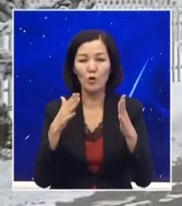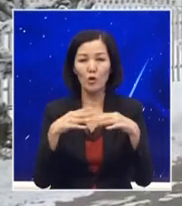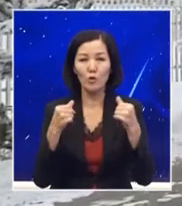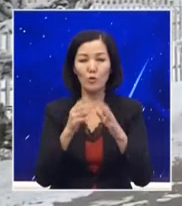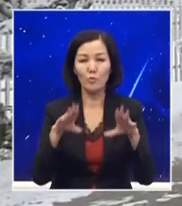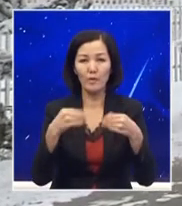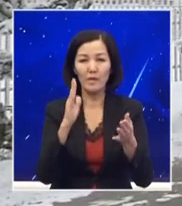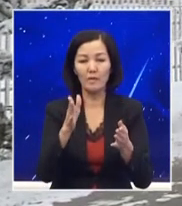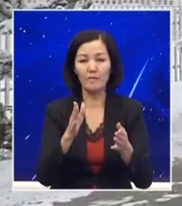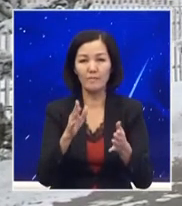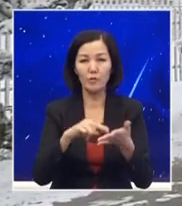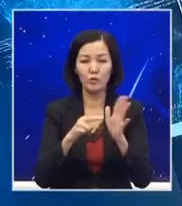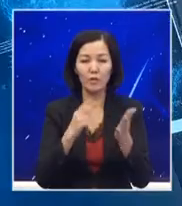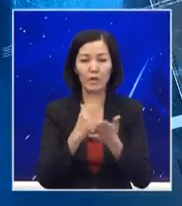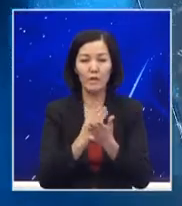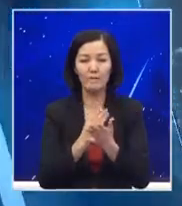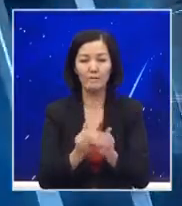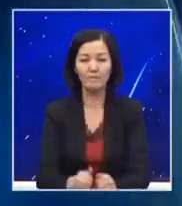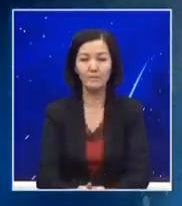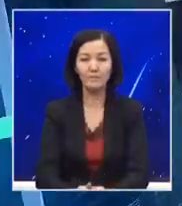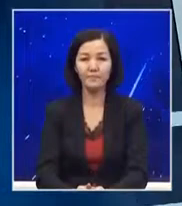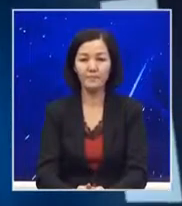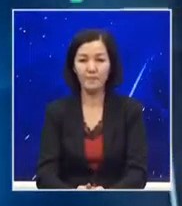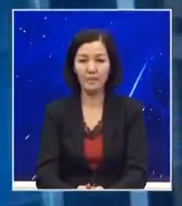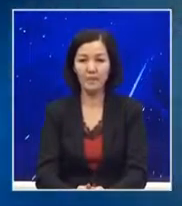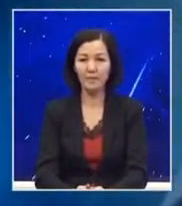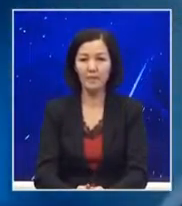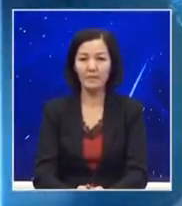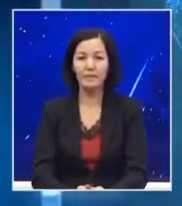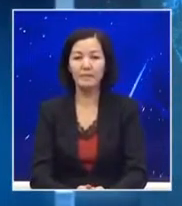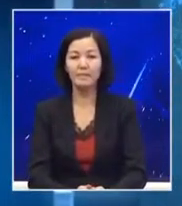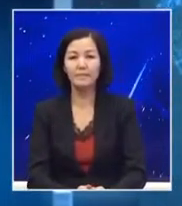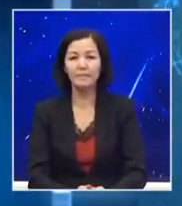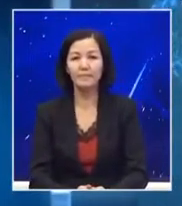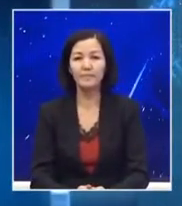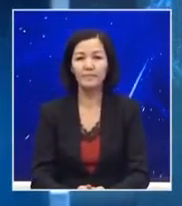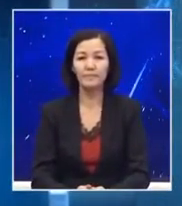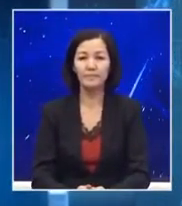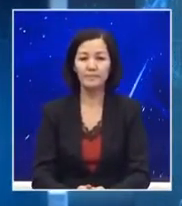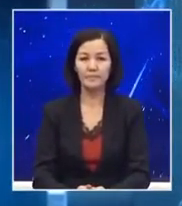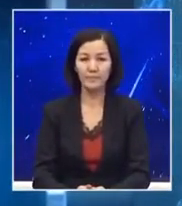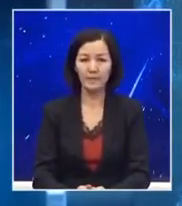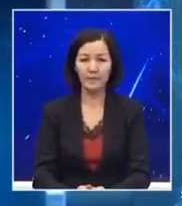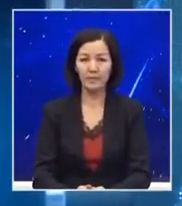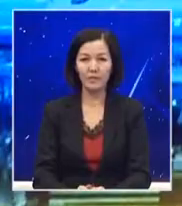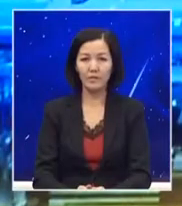игілігіне қолданысқа беру жоспарланған. Мадина Берқызы, Ғабит Қабдырахман, Жетісу телеарнасы.